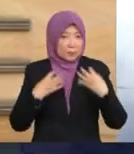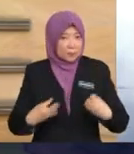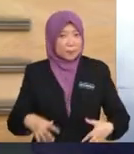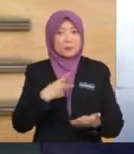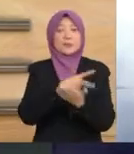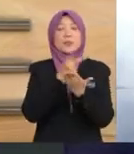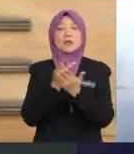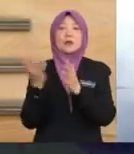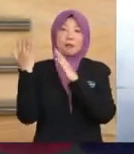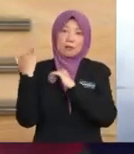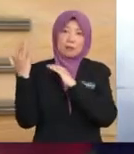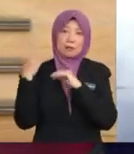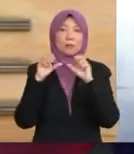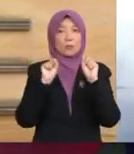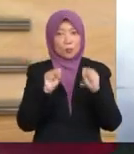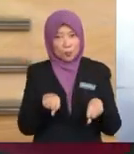ya.